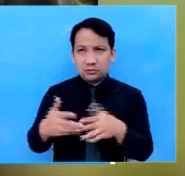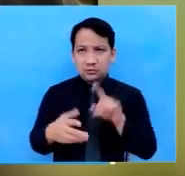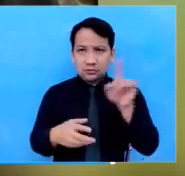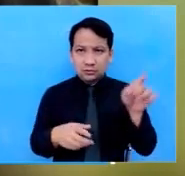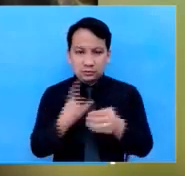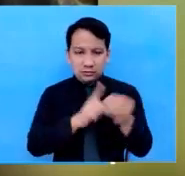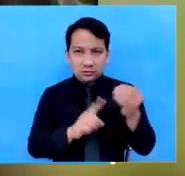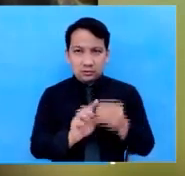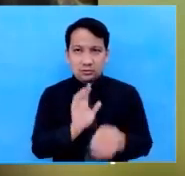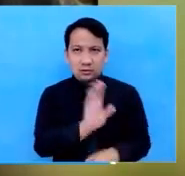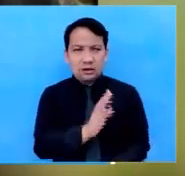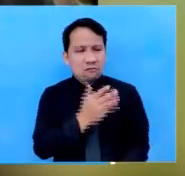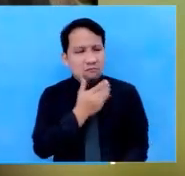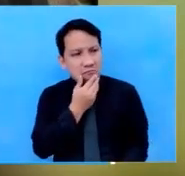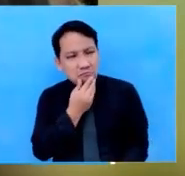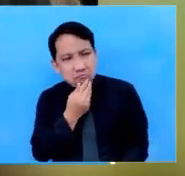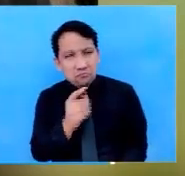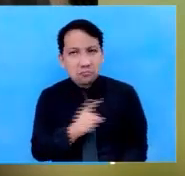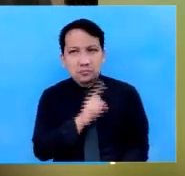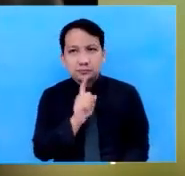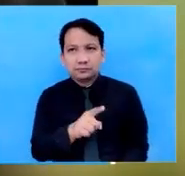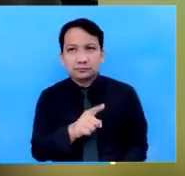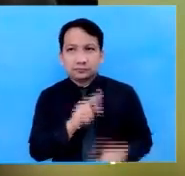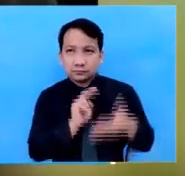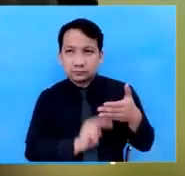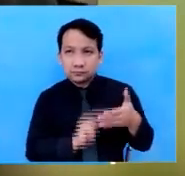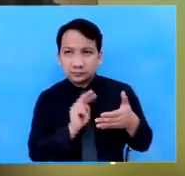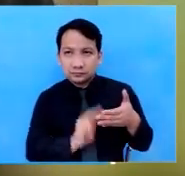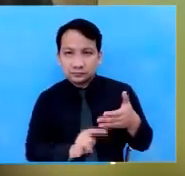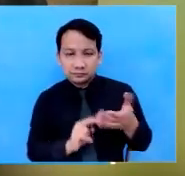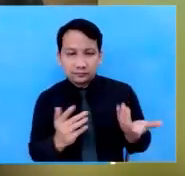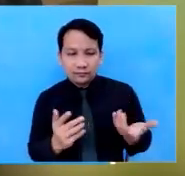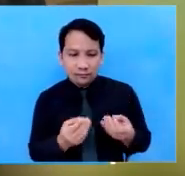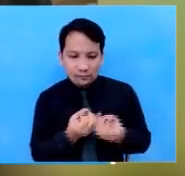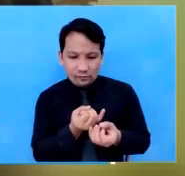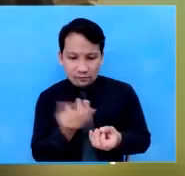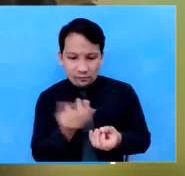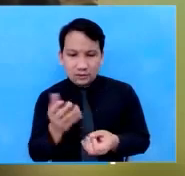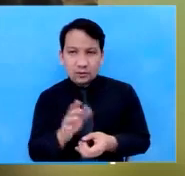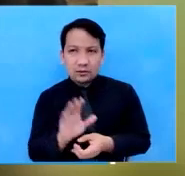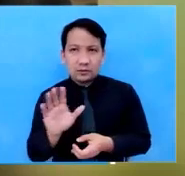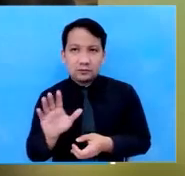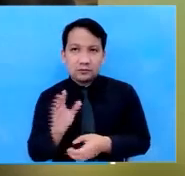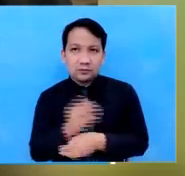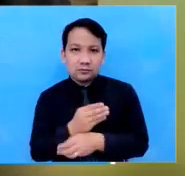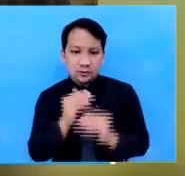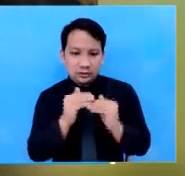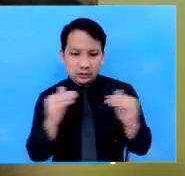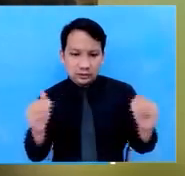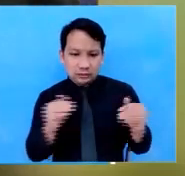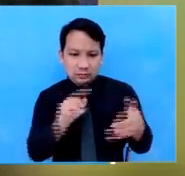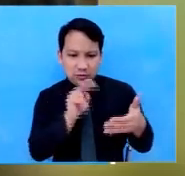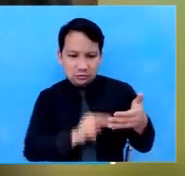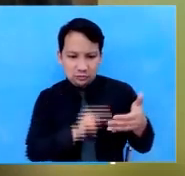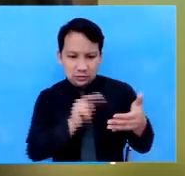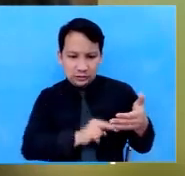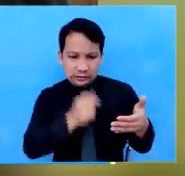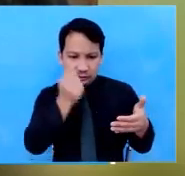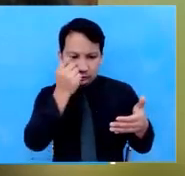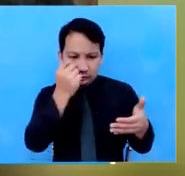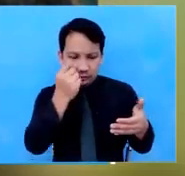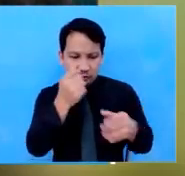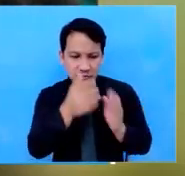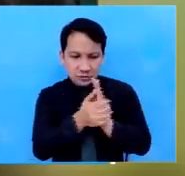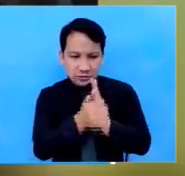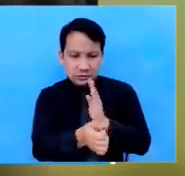sa pagbabasa at yung pagbibilang ng mga estudyante, yung level of reading comprehension, pati yung math skills